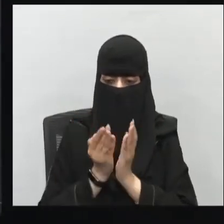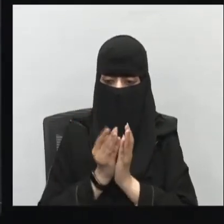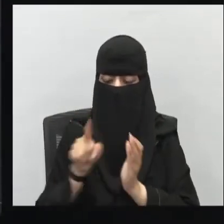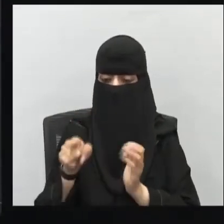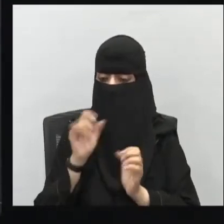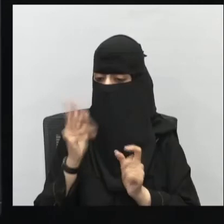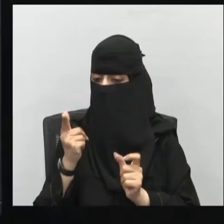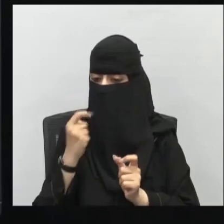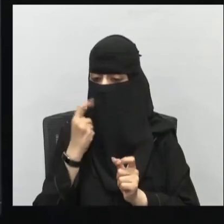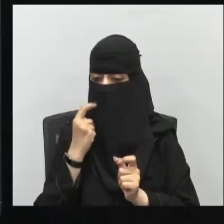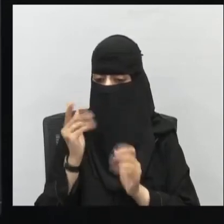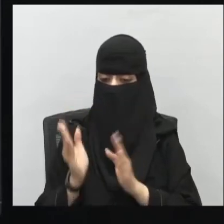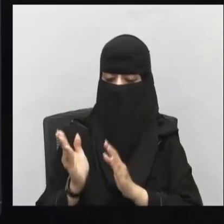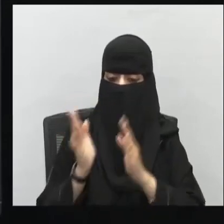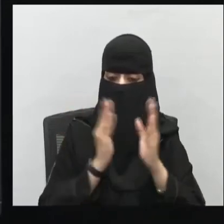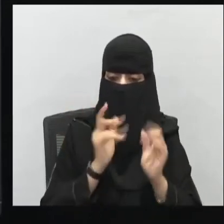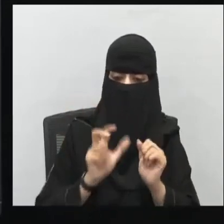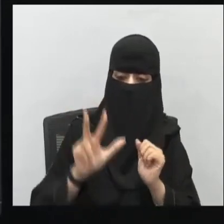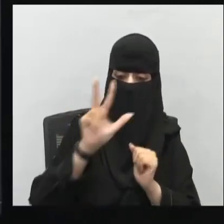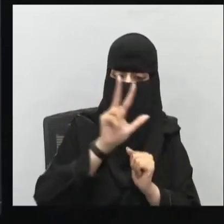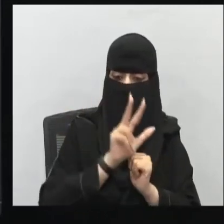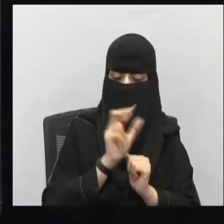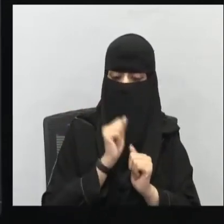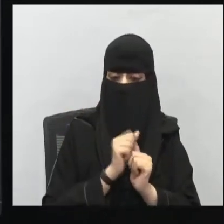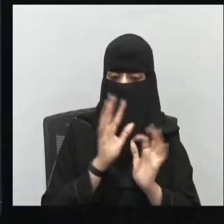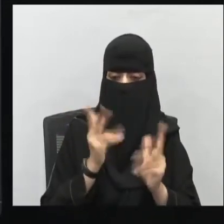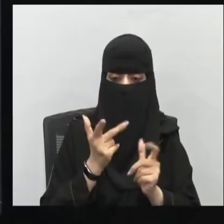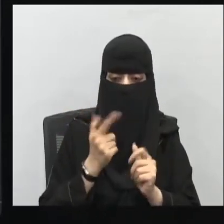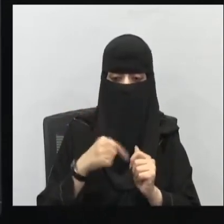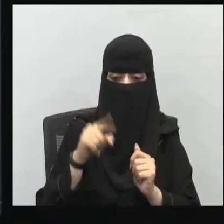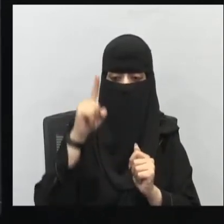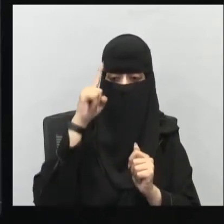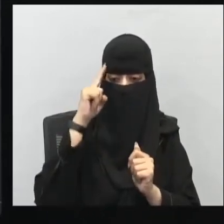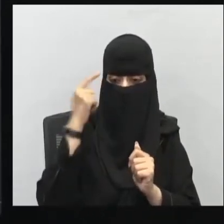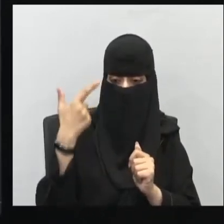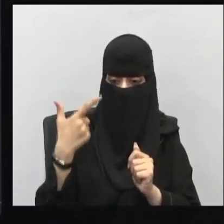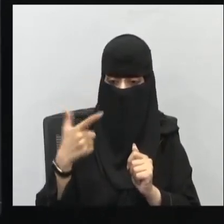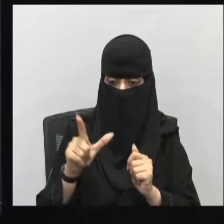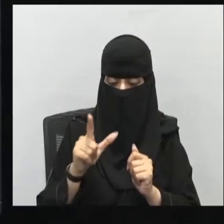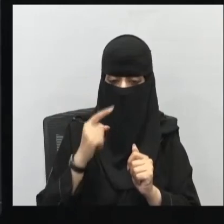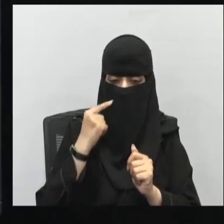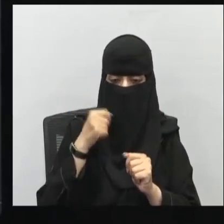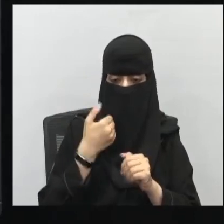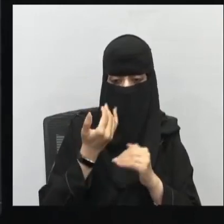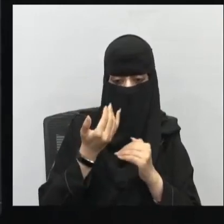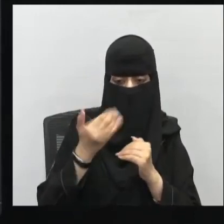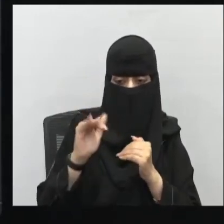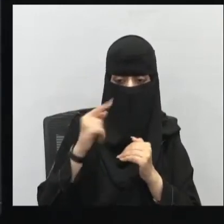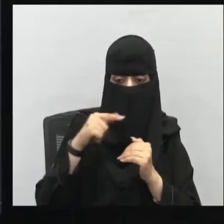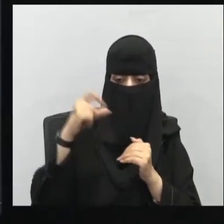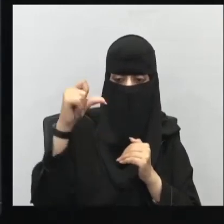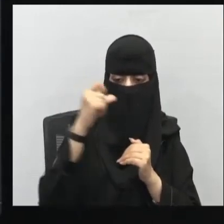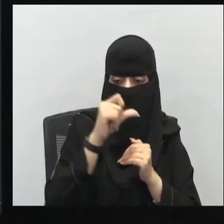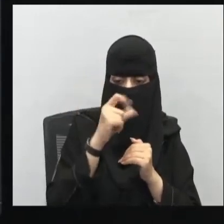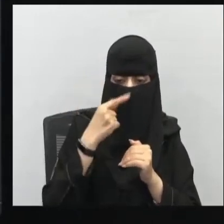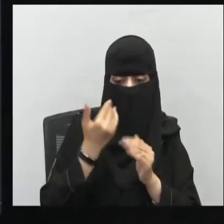قلنا يا صغاري أن يوجد قاعدة أساسية، عندما تدخل ال على الكلمة تهرب التنوين،